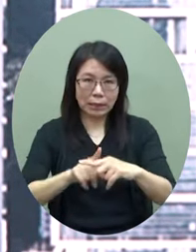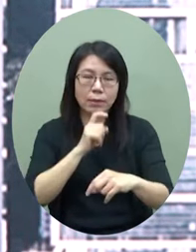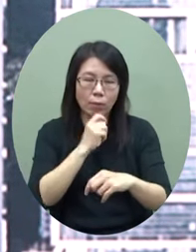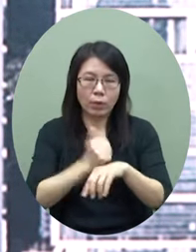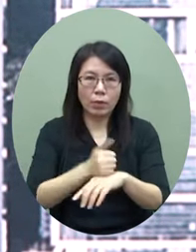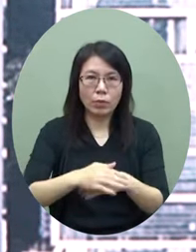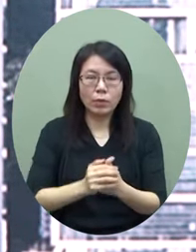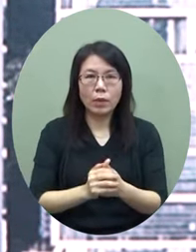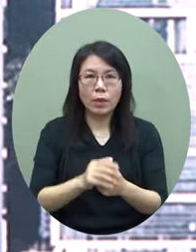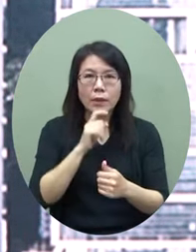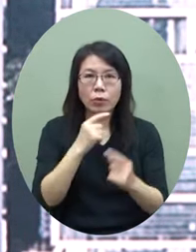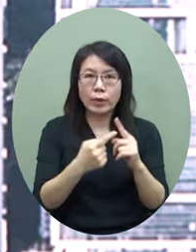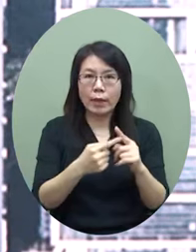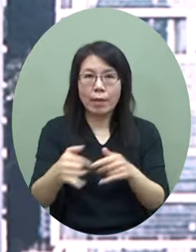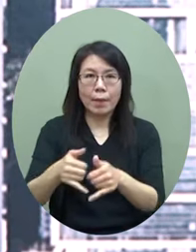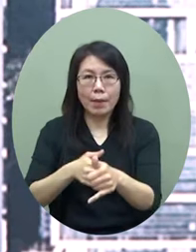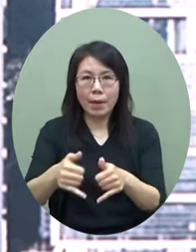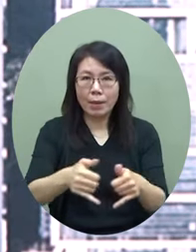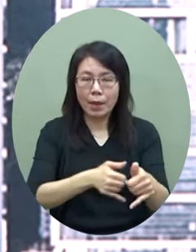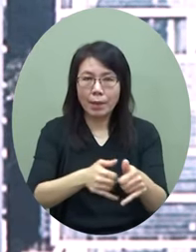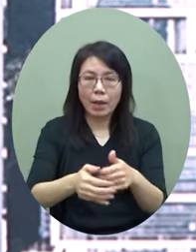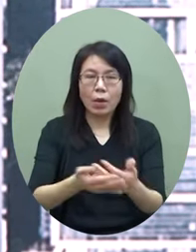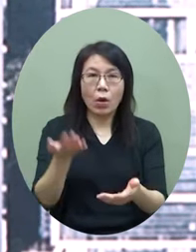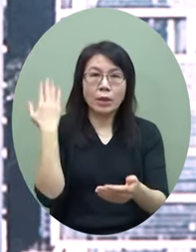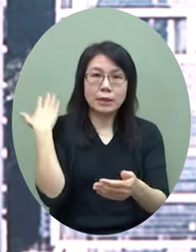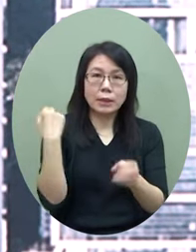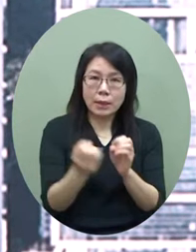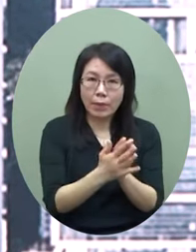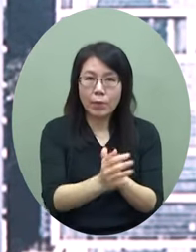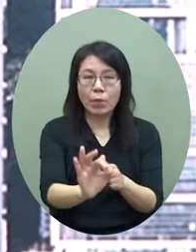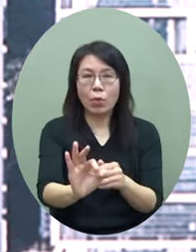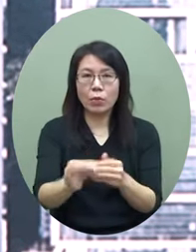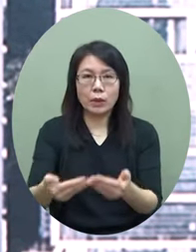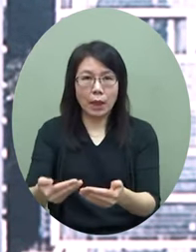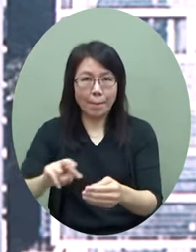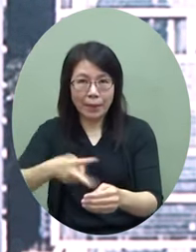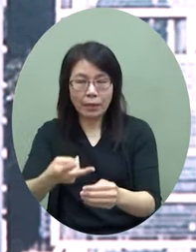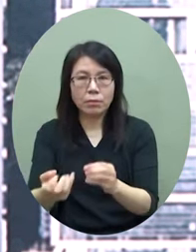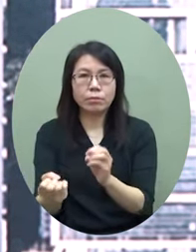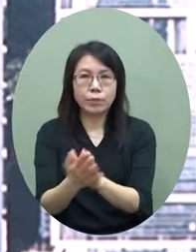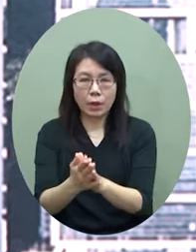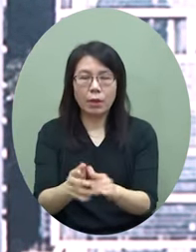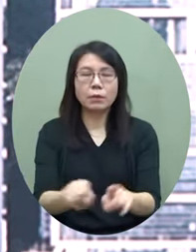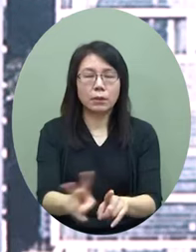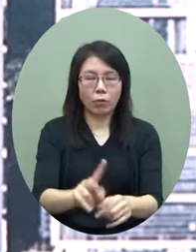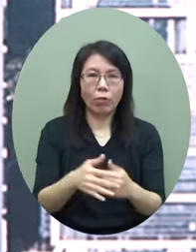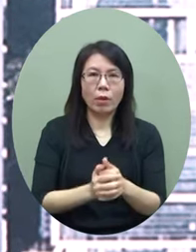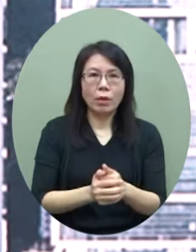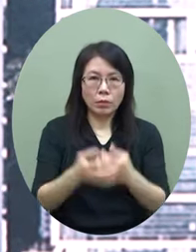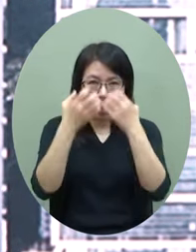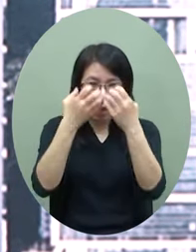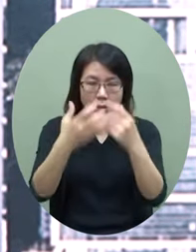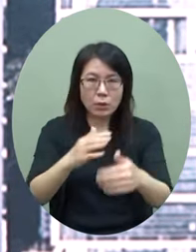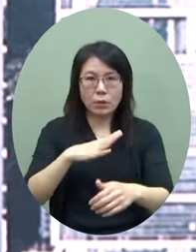有人緣的流動可以是早前沒有感染現在又接受了感染我們會密切留意這個